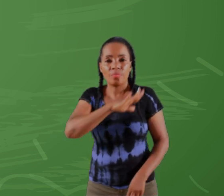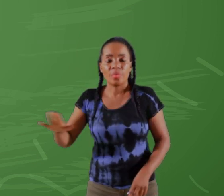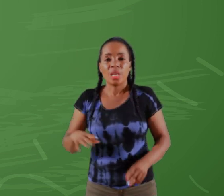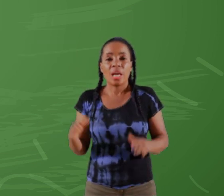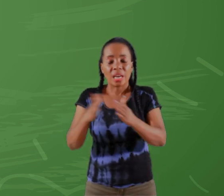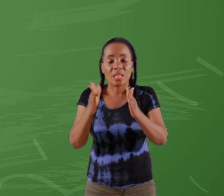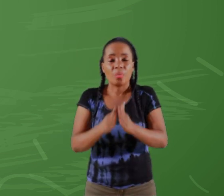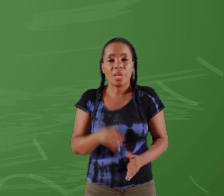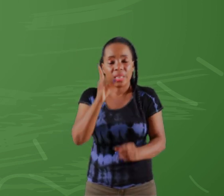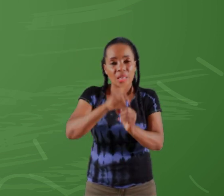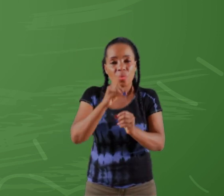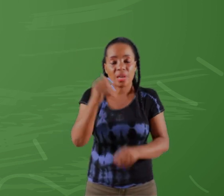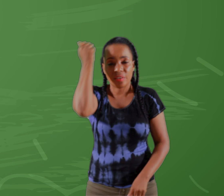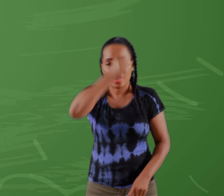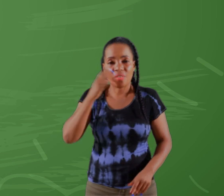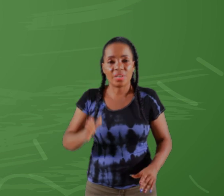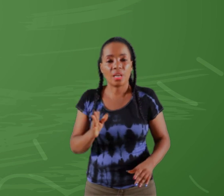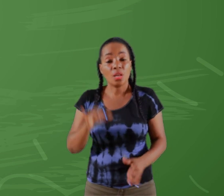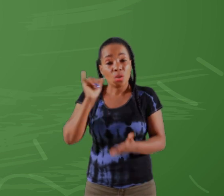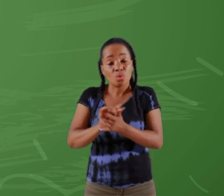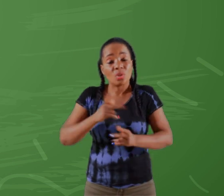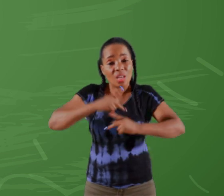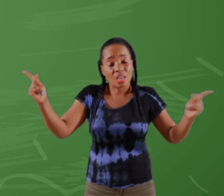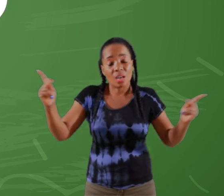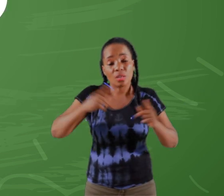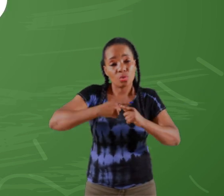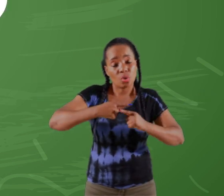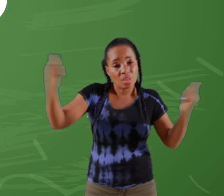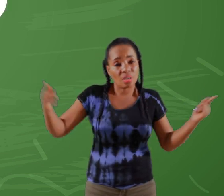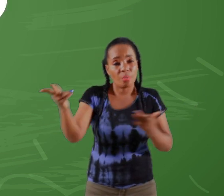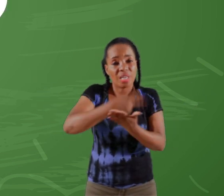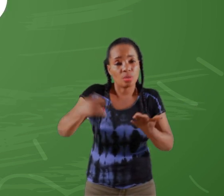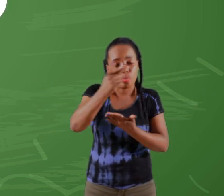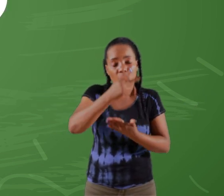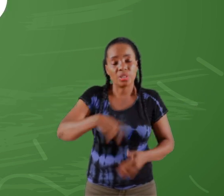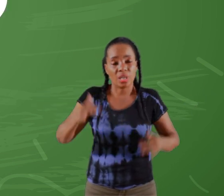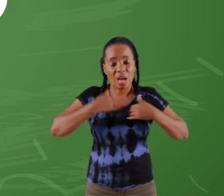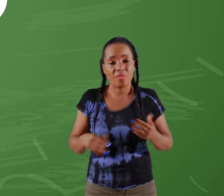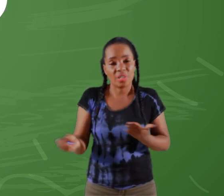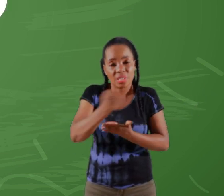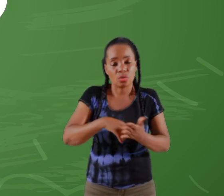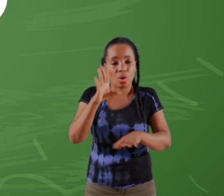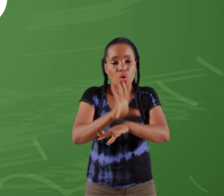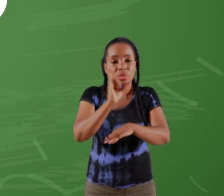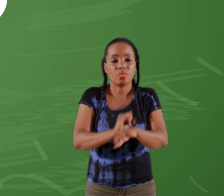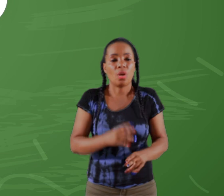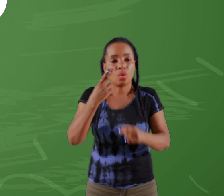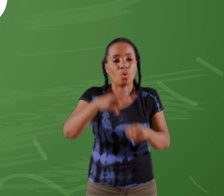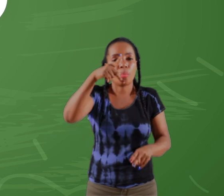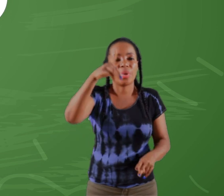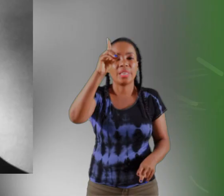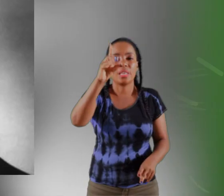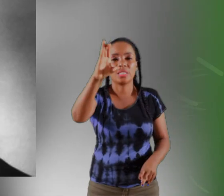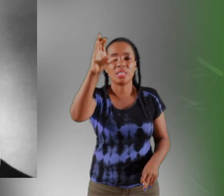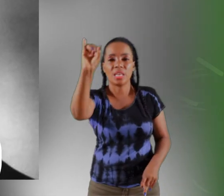parti avait une sous-section en Côte d'Ivoire qui est le PDCI, créé en 1946, dirigé